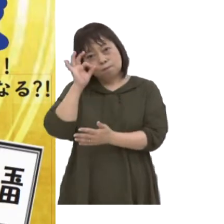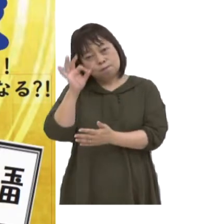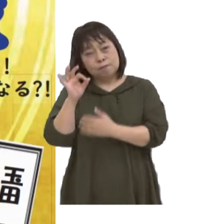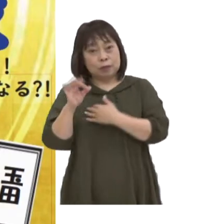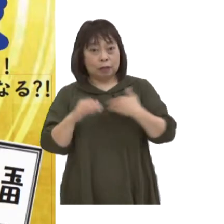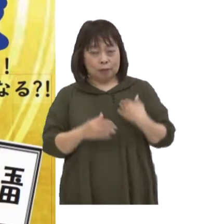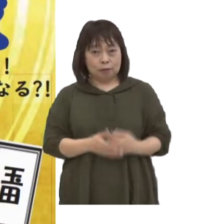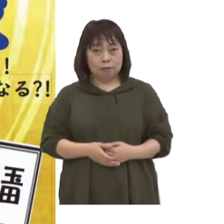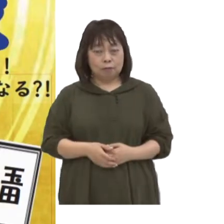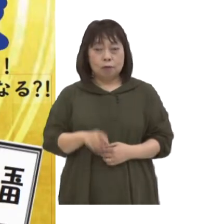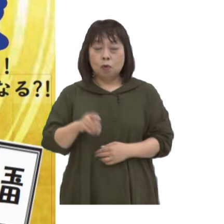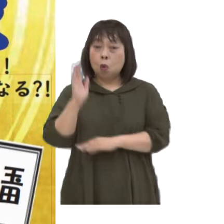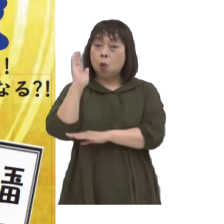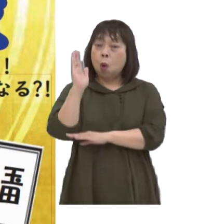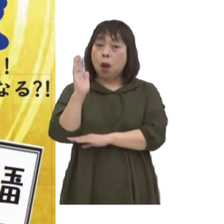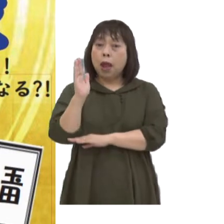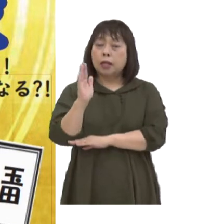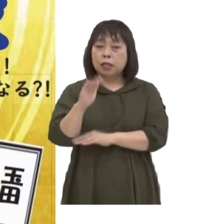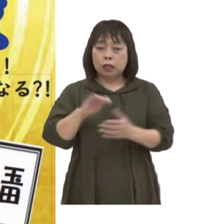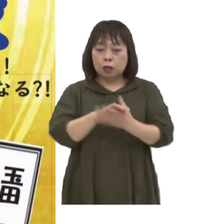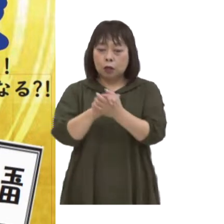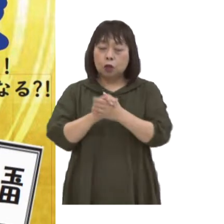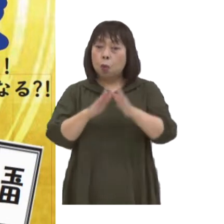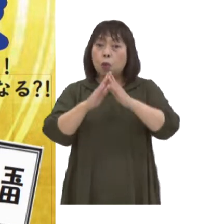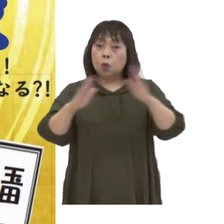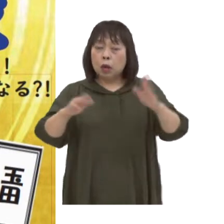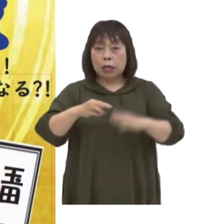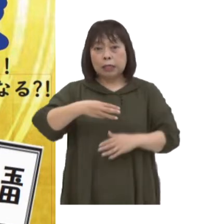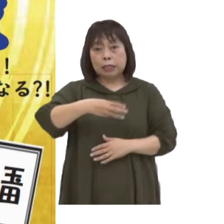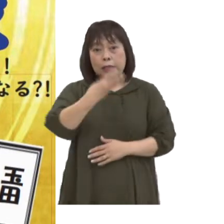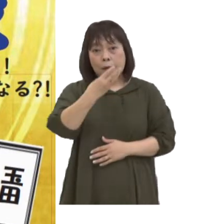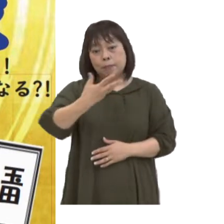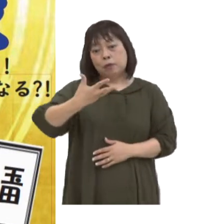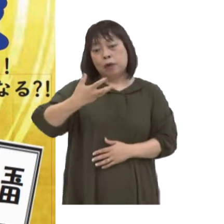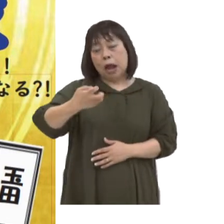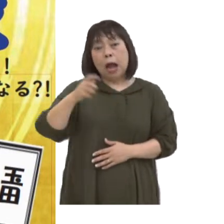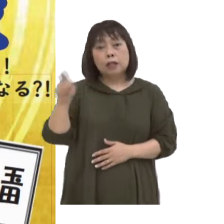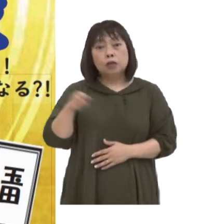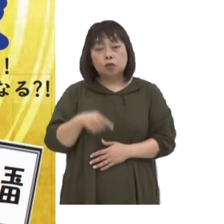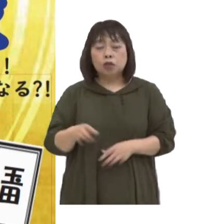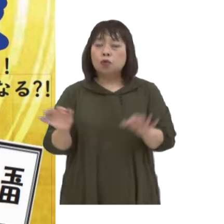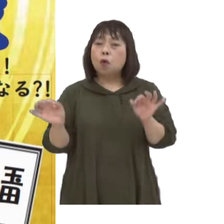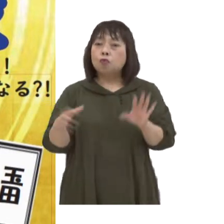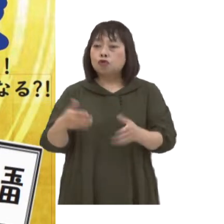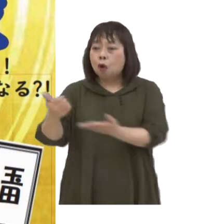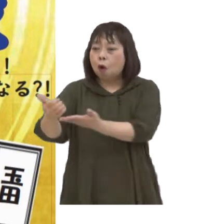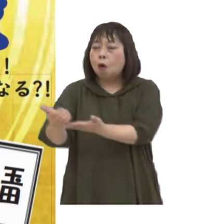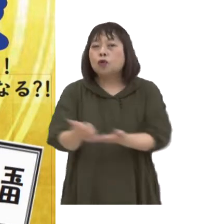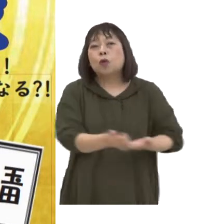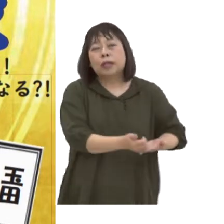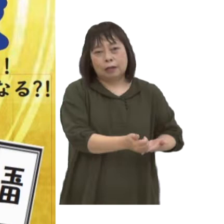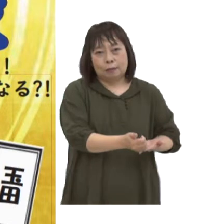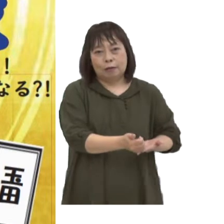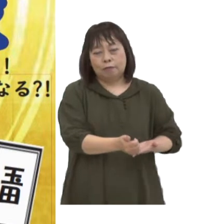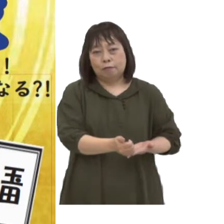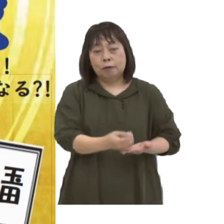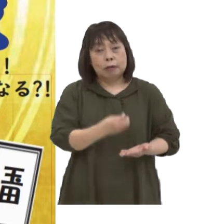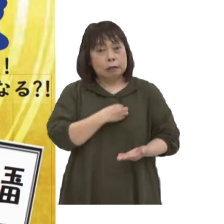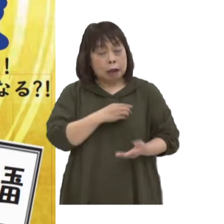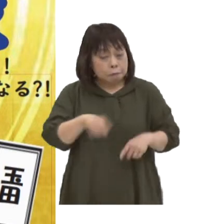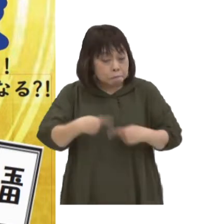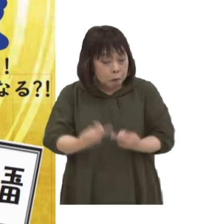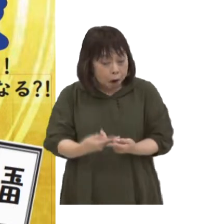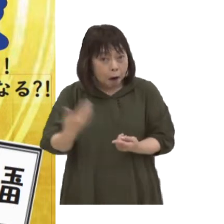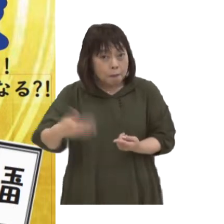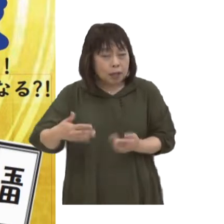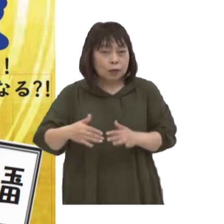この講演に友の会380名を無料ご招待します。まだ会員でない方はぜ